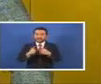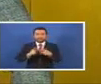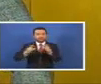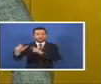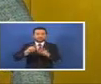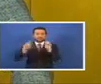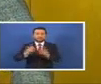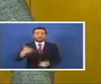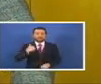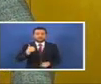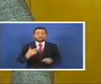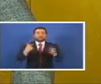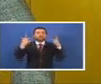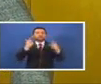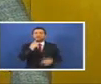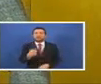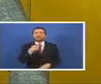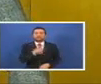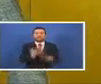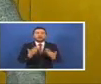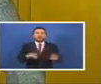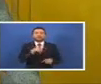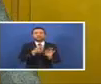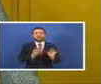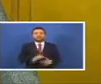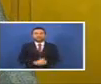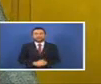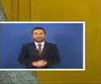hesaplaşalım. Bizim itiraz ettiğimiz budur. Peki